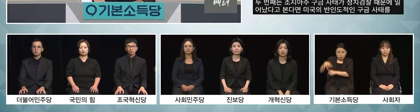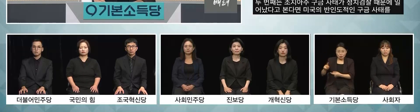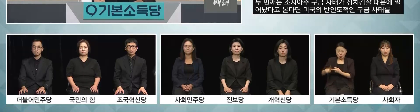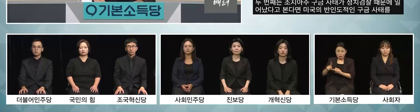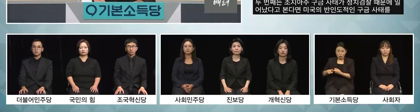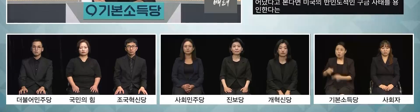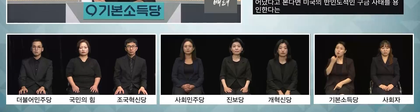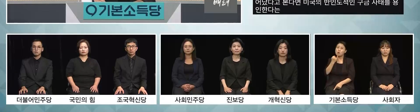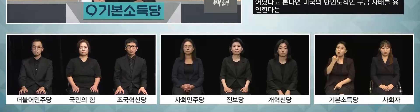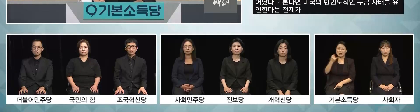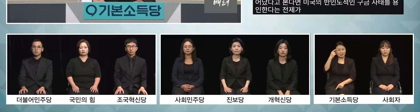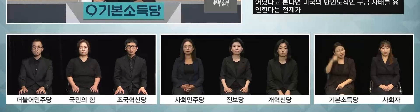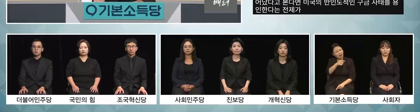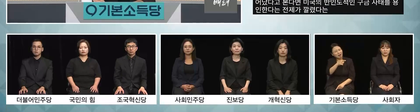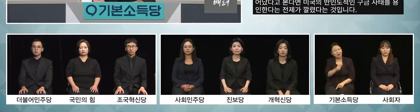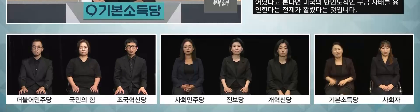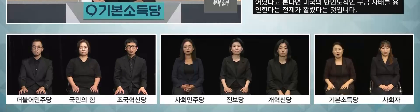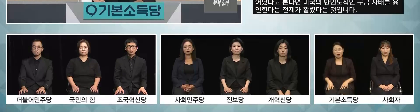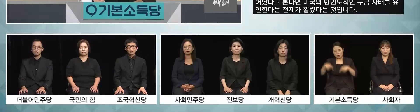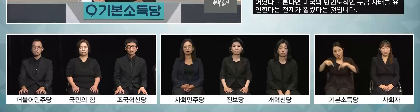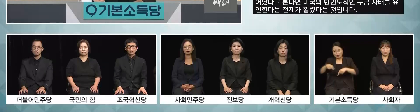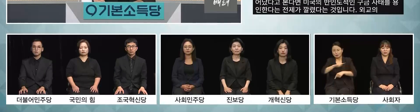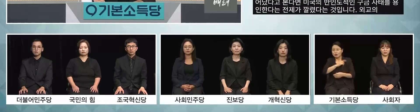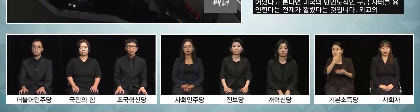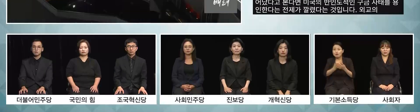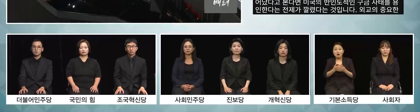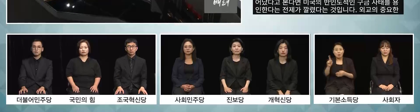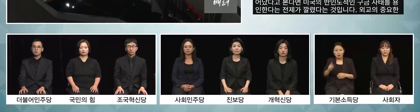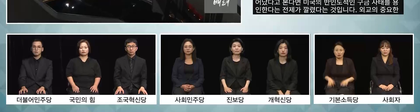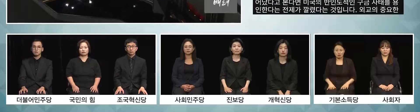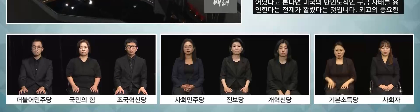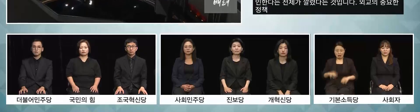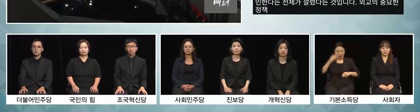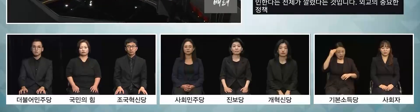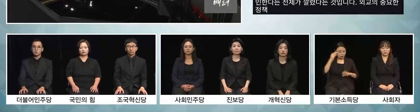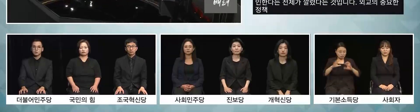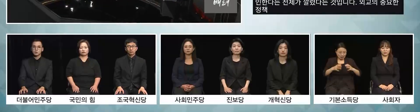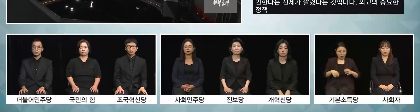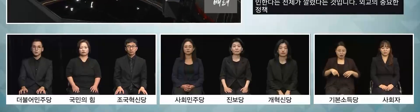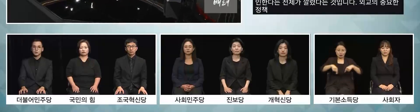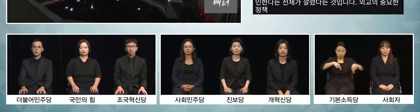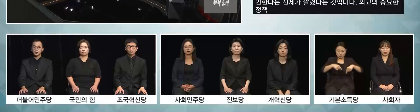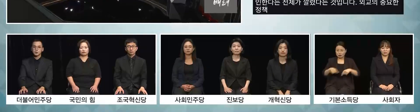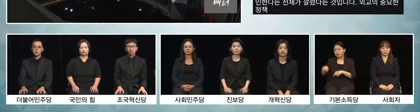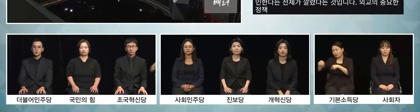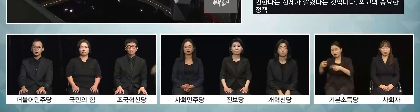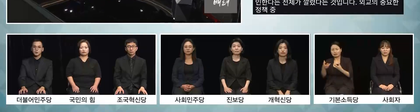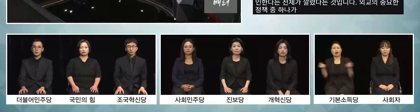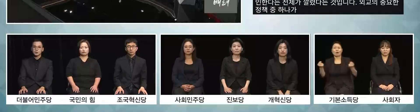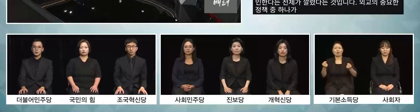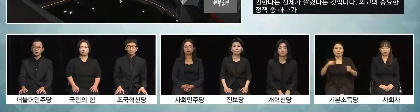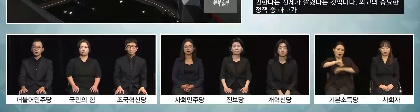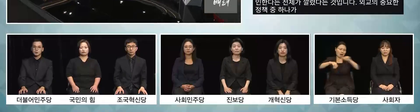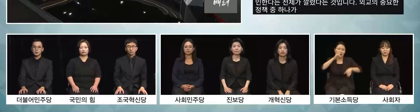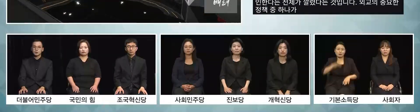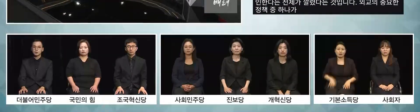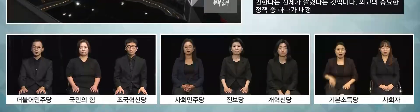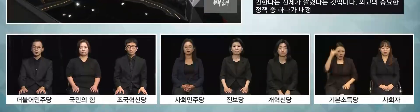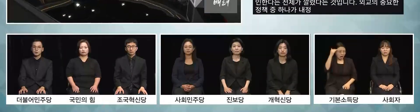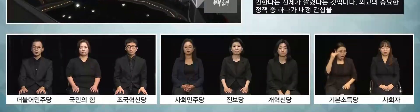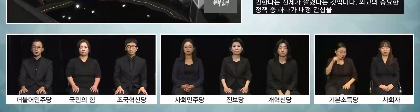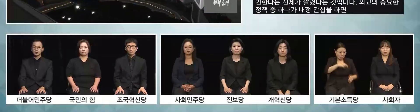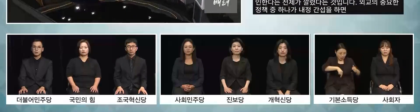깔렸다는 겁니다. 외교의 중요한 원칙 중 하나가 내정 간섭을 하면 안 된다라는 것인데 대한민국의 내부의 일로